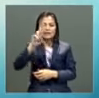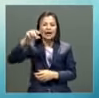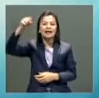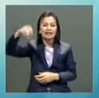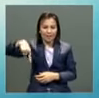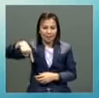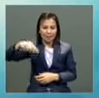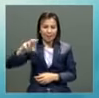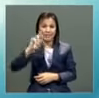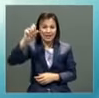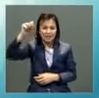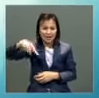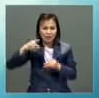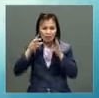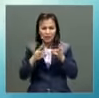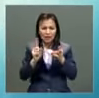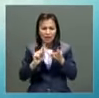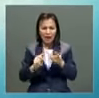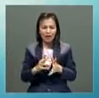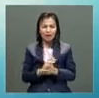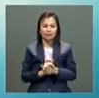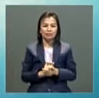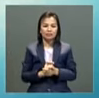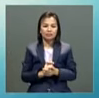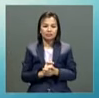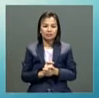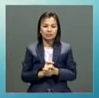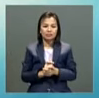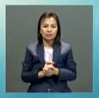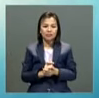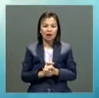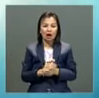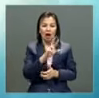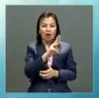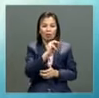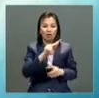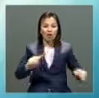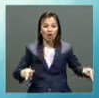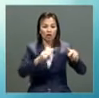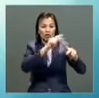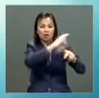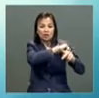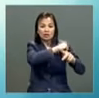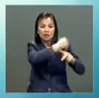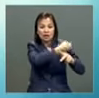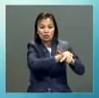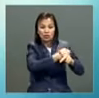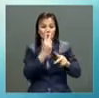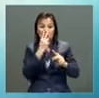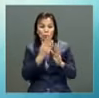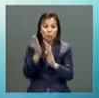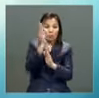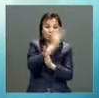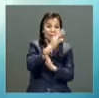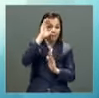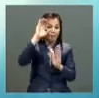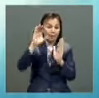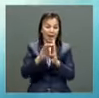ายกรัฐมนตรีและรัฐมนตรีว่าการกระทรวงสาธารณสุขก็พาท่านนายกไปดูไอ้เครื่องนี้ครับภาพเมื่อสักครู่ก่อนฮะภาพ